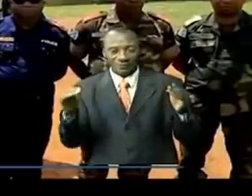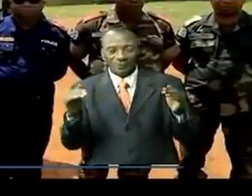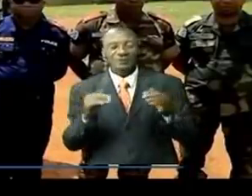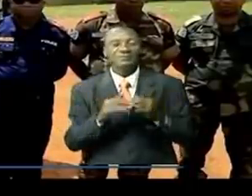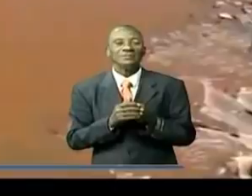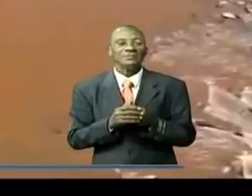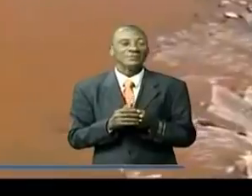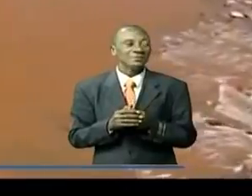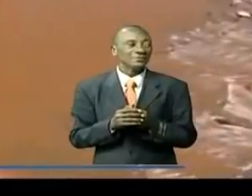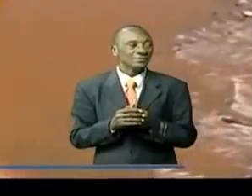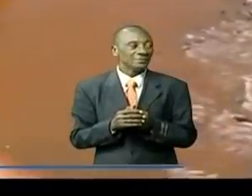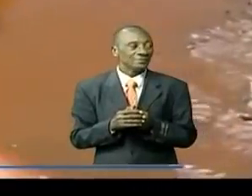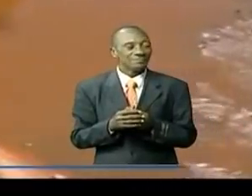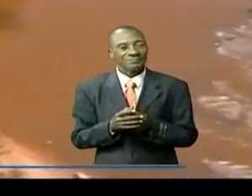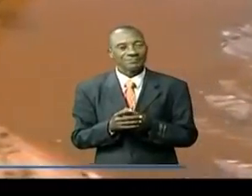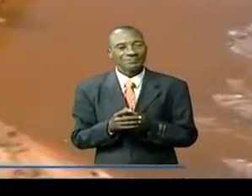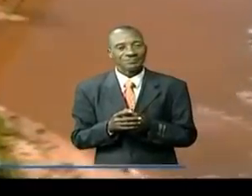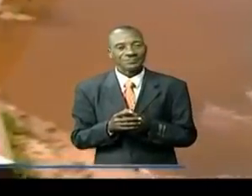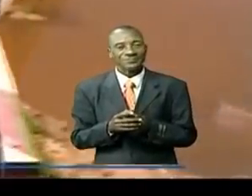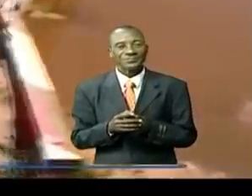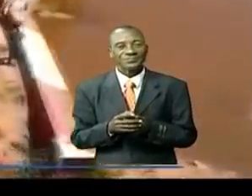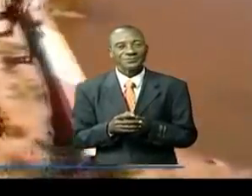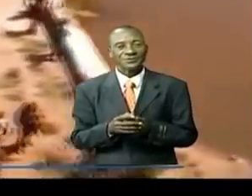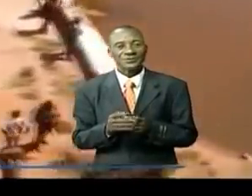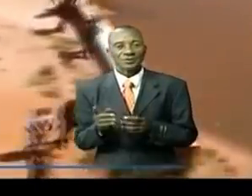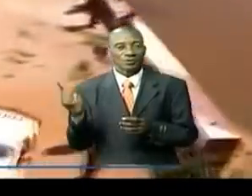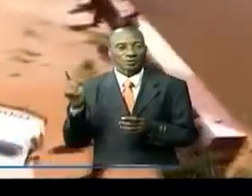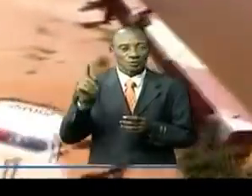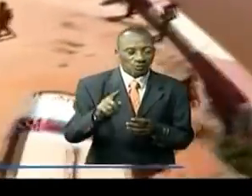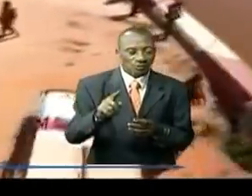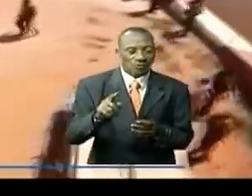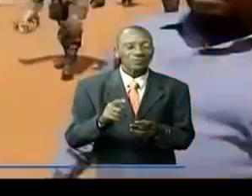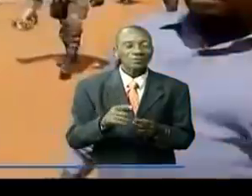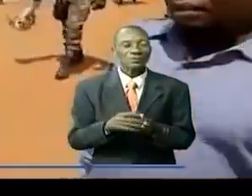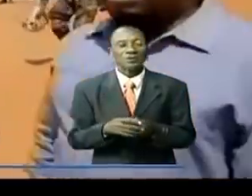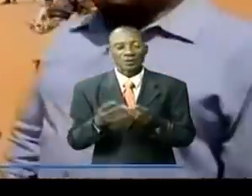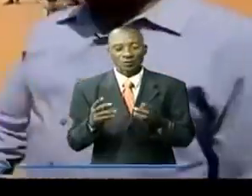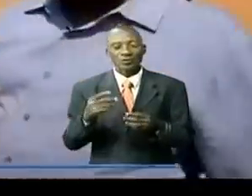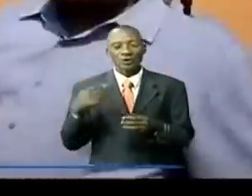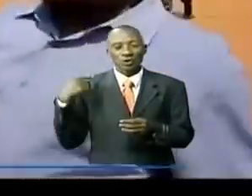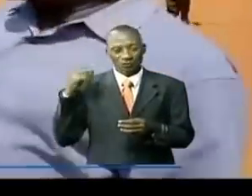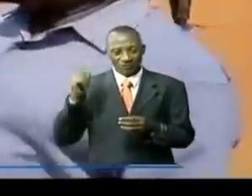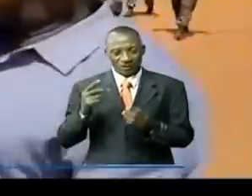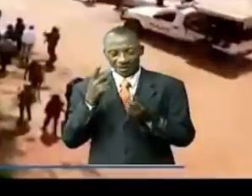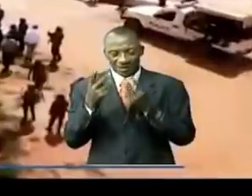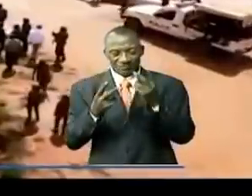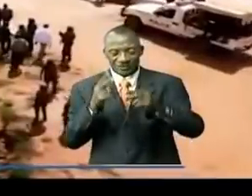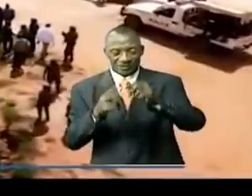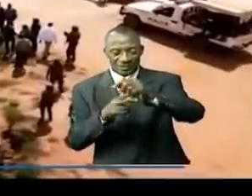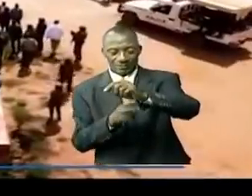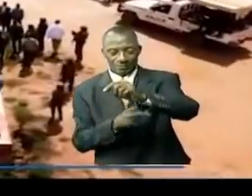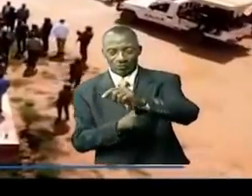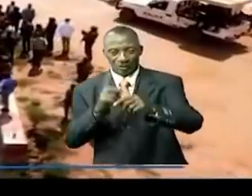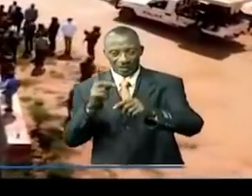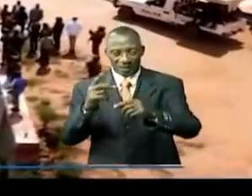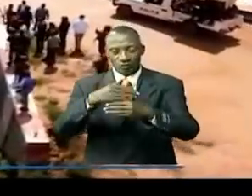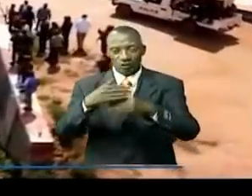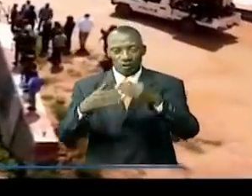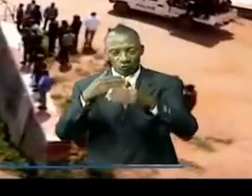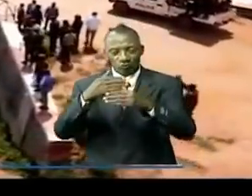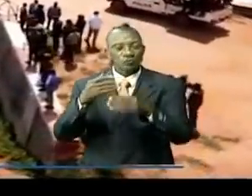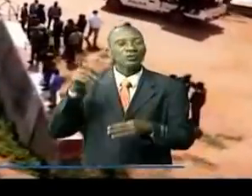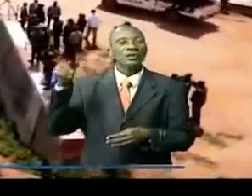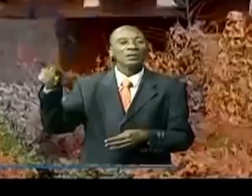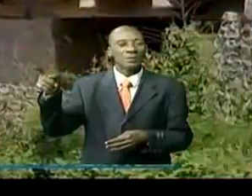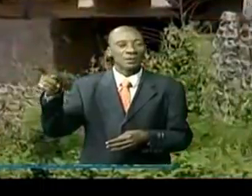que c'est une bonne chose pour nous. Une descente clôturée par la visite d'un pont construit non loin du chef-lieu de la chefferie de Kakoua pour